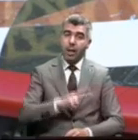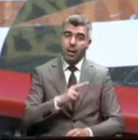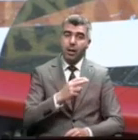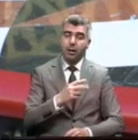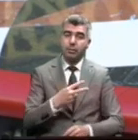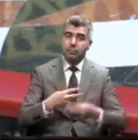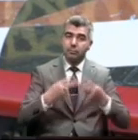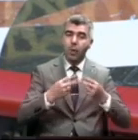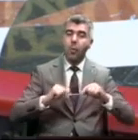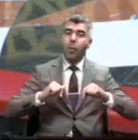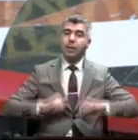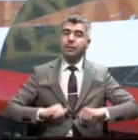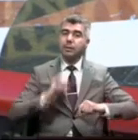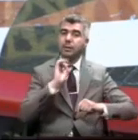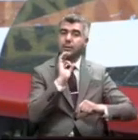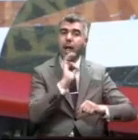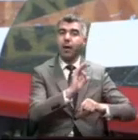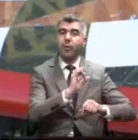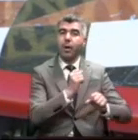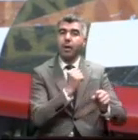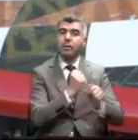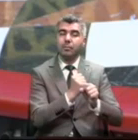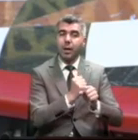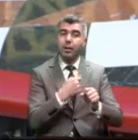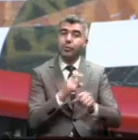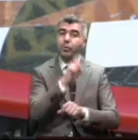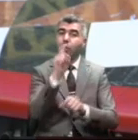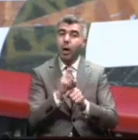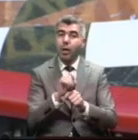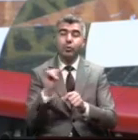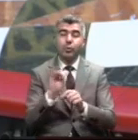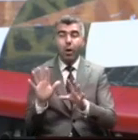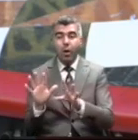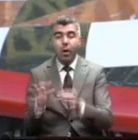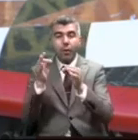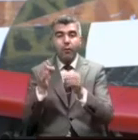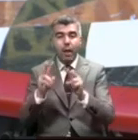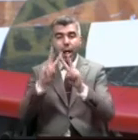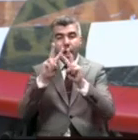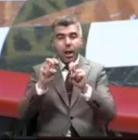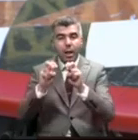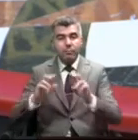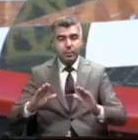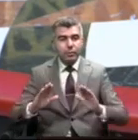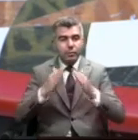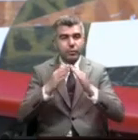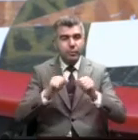الوسيله التي تشرف على هاد القطاع انا طرح لي سؤال ديال التثمين المواد المعدنيه المغربيه